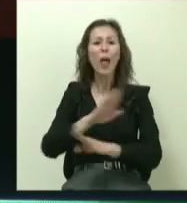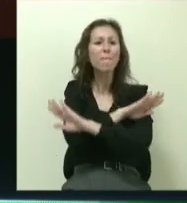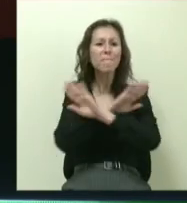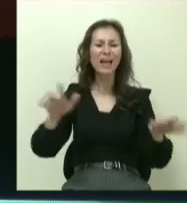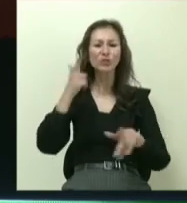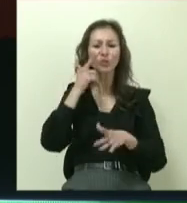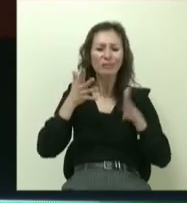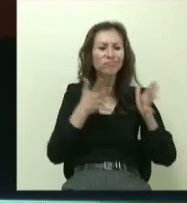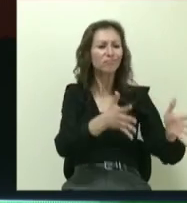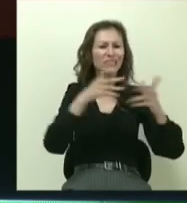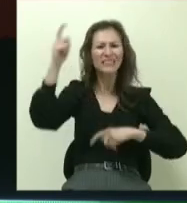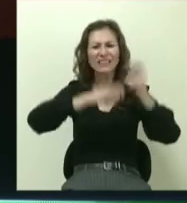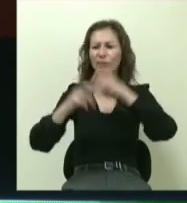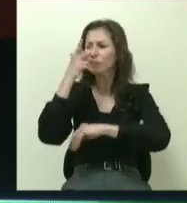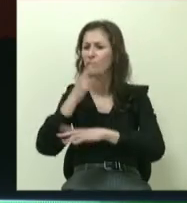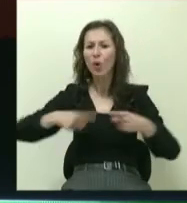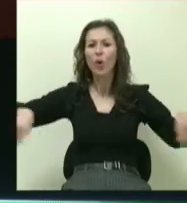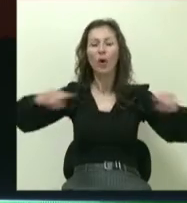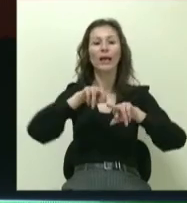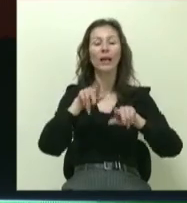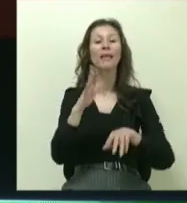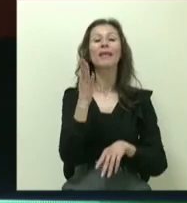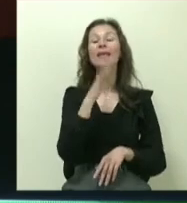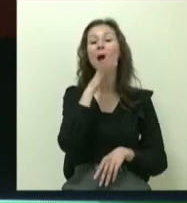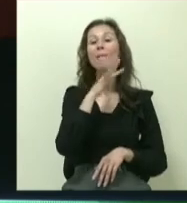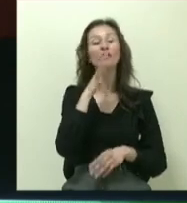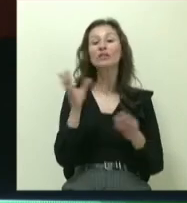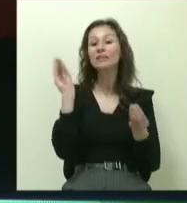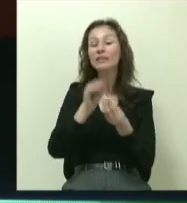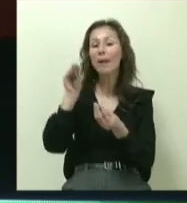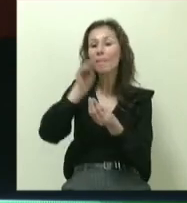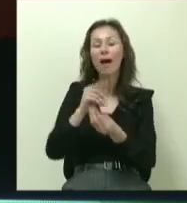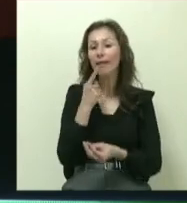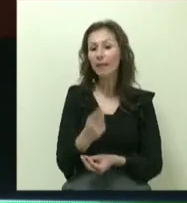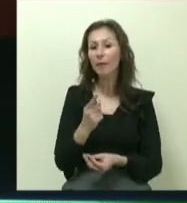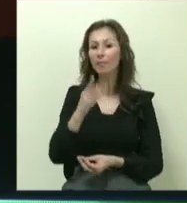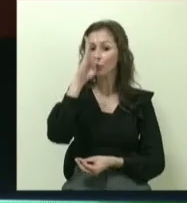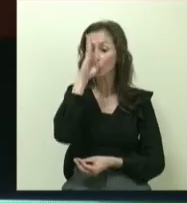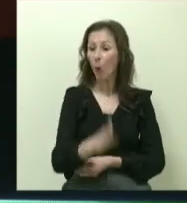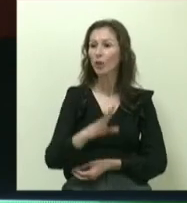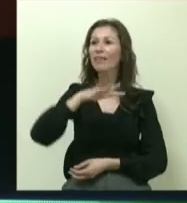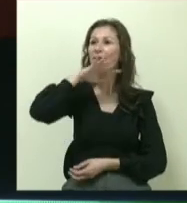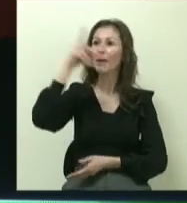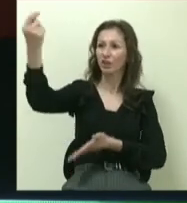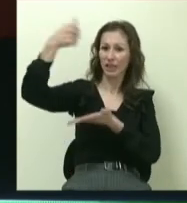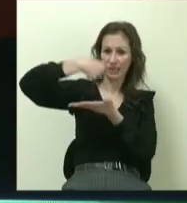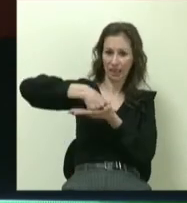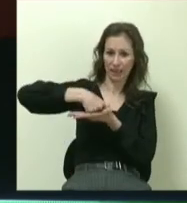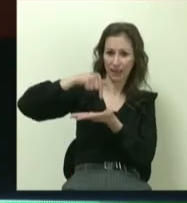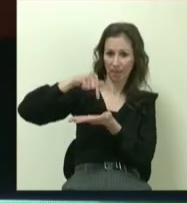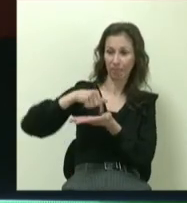tüketim Kalıpları var yabancı sermayeye gelince doğrudan yabancı yatırım olarak